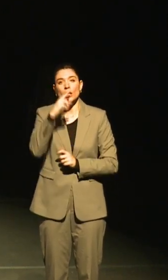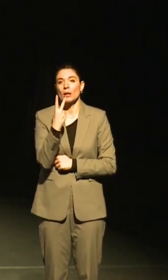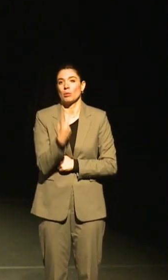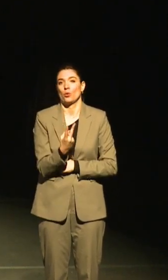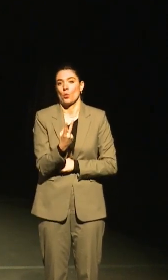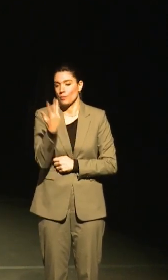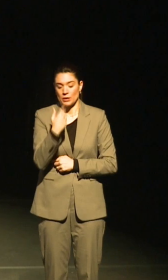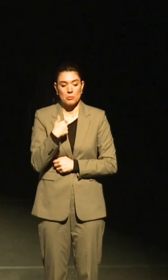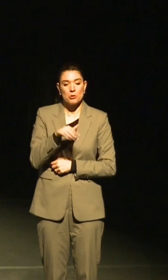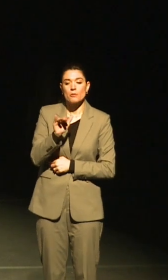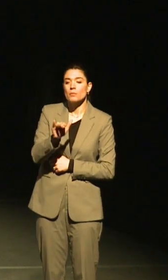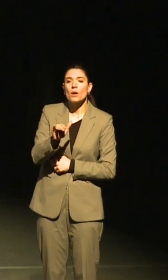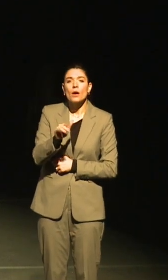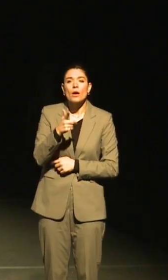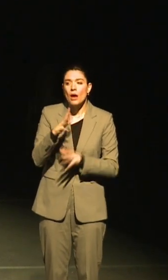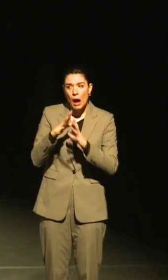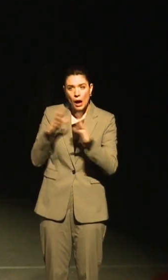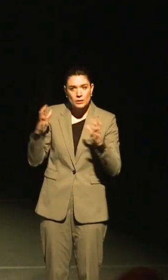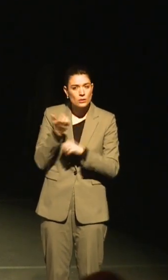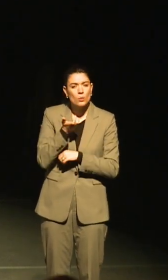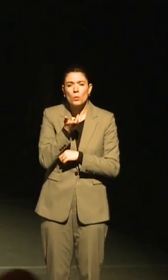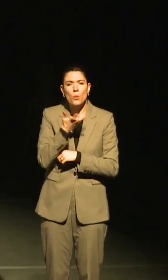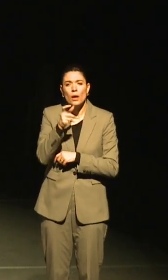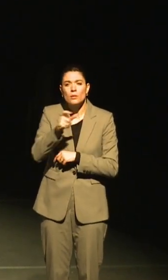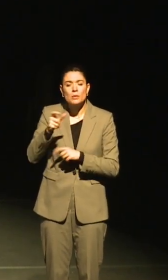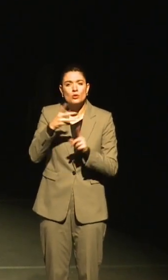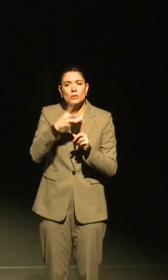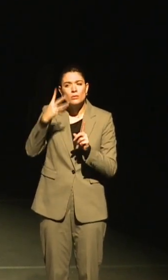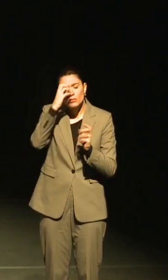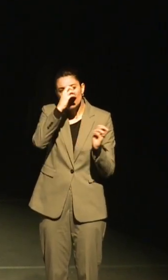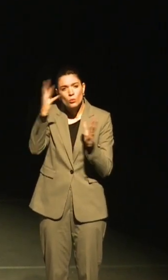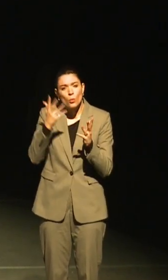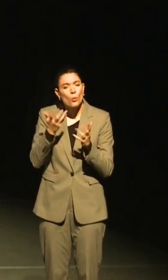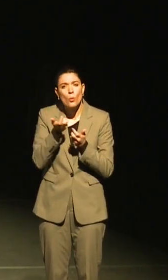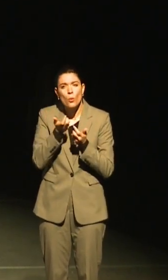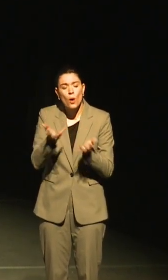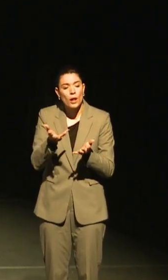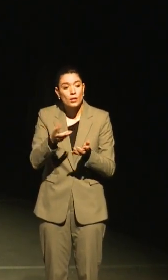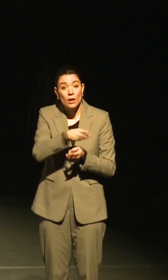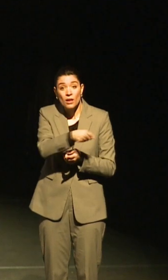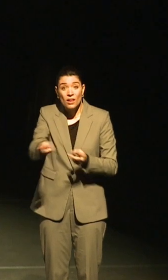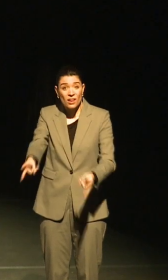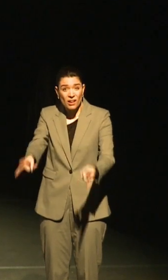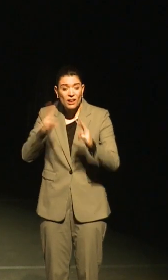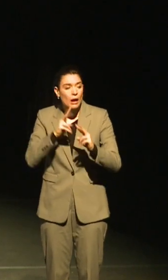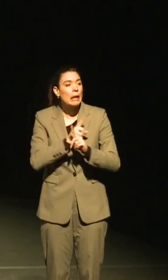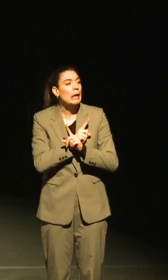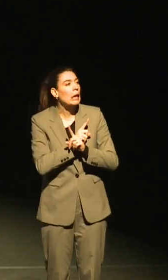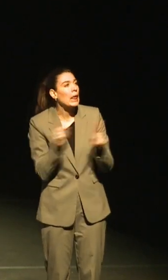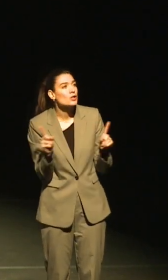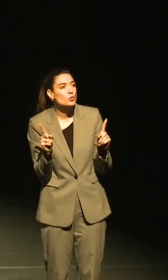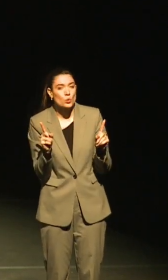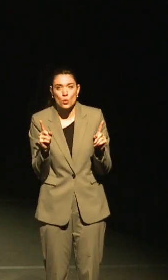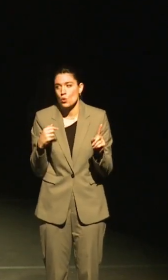quante persone lgbt avete in azienda nessuna mi diceva mi diceva statisticamente